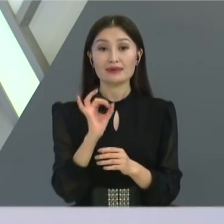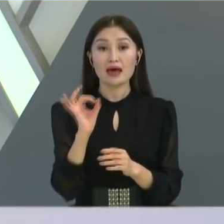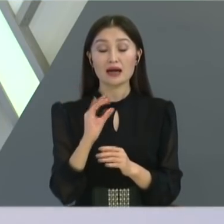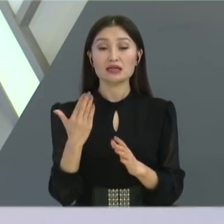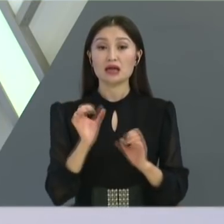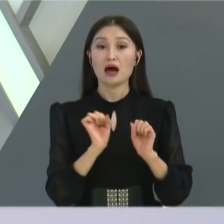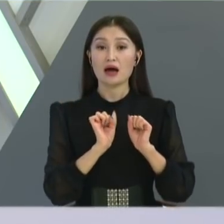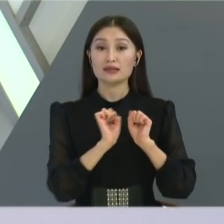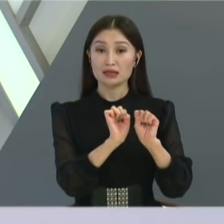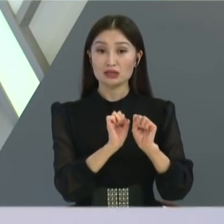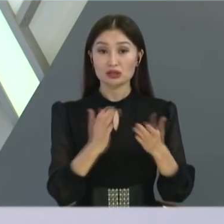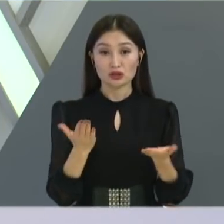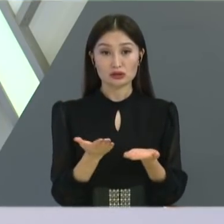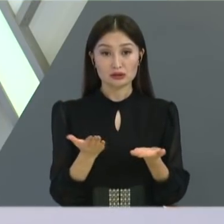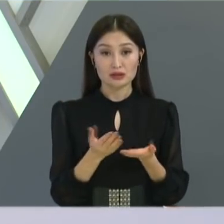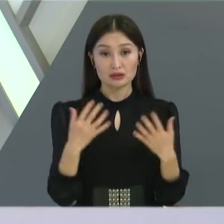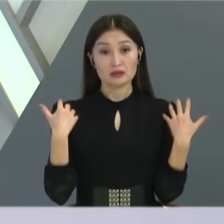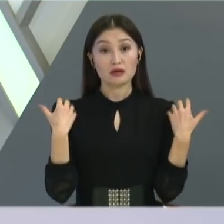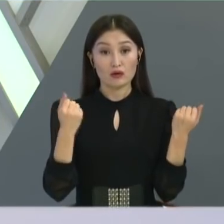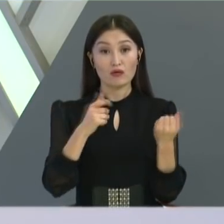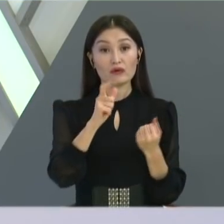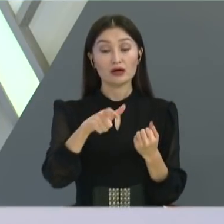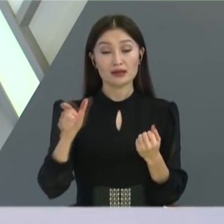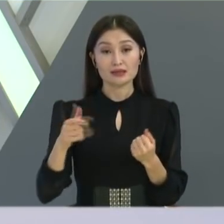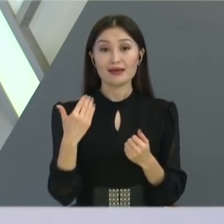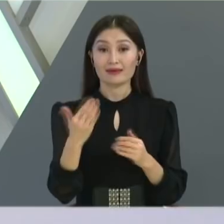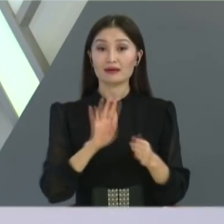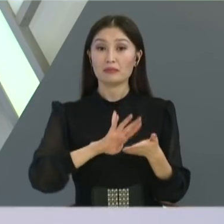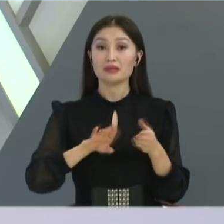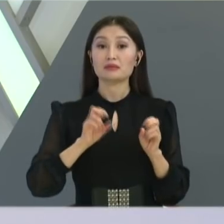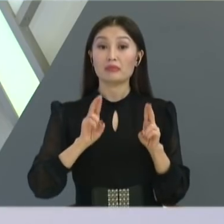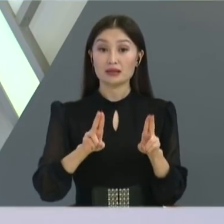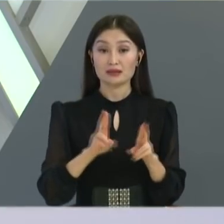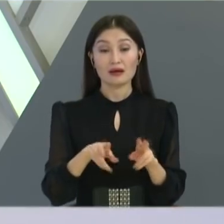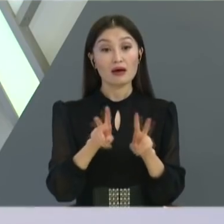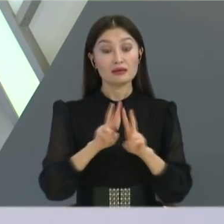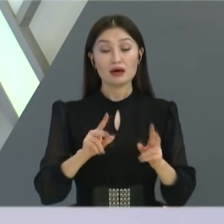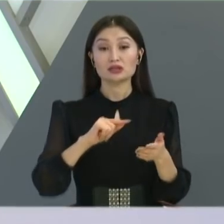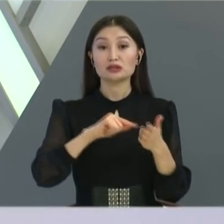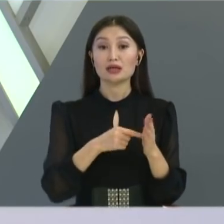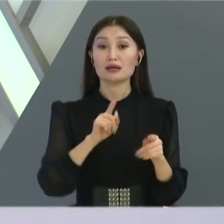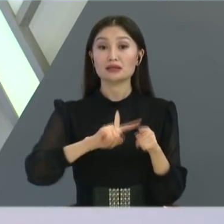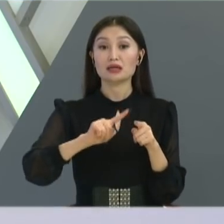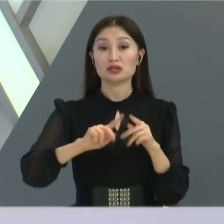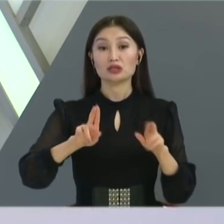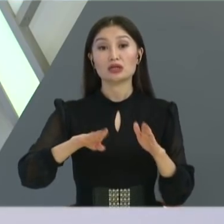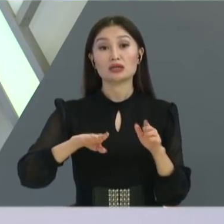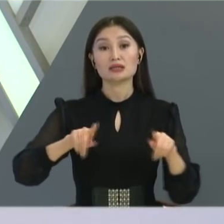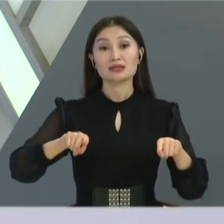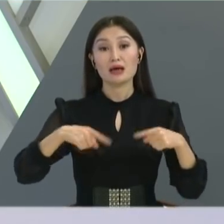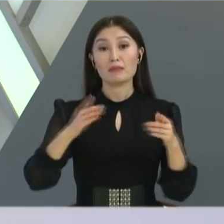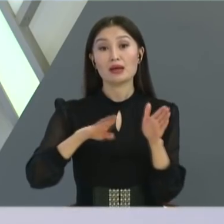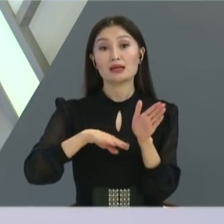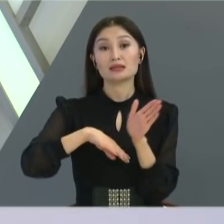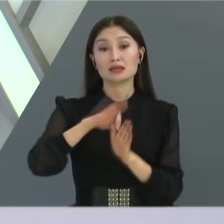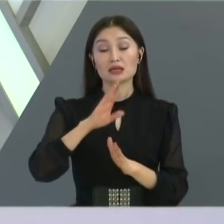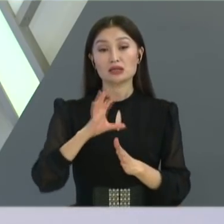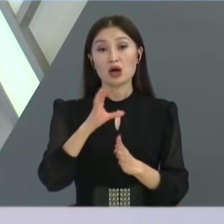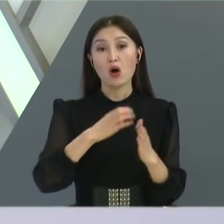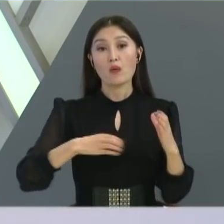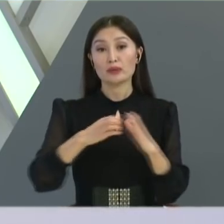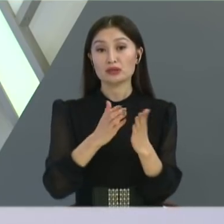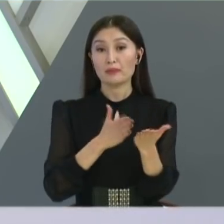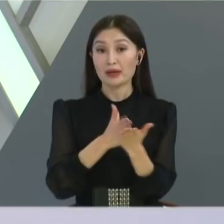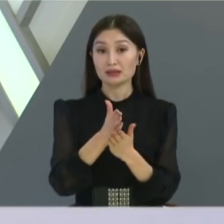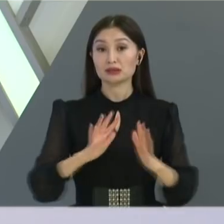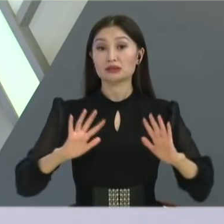обеспечения защиты жизни и здоровья граждан и их безопасности, а также в целях скорейшей стабилизации общественно-политической